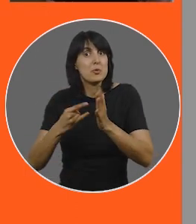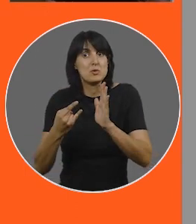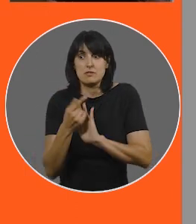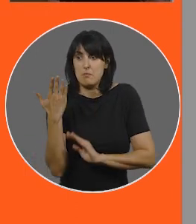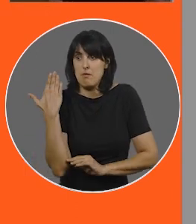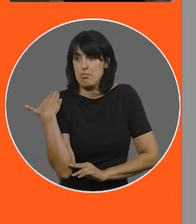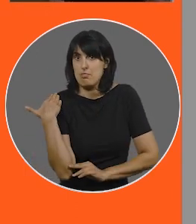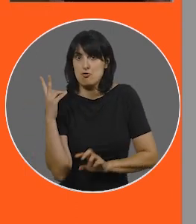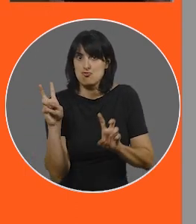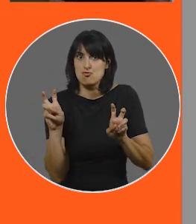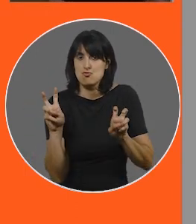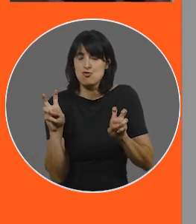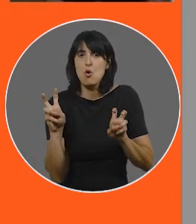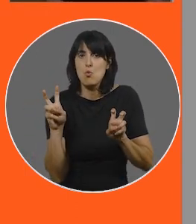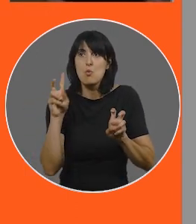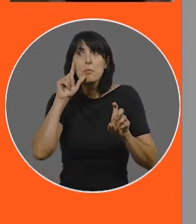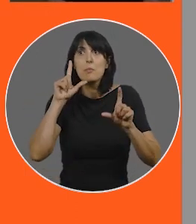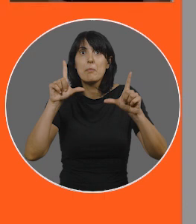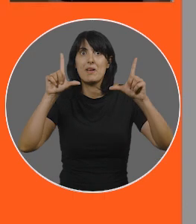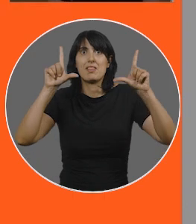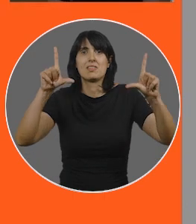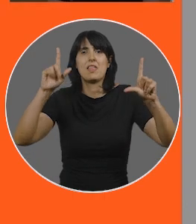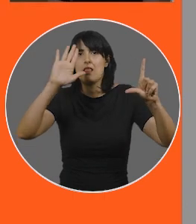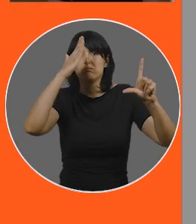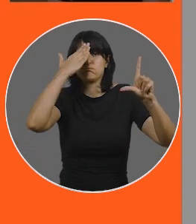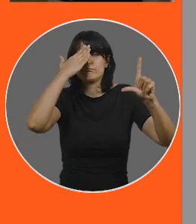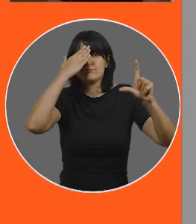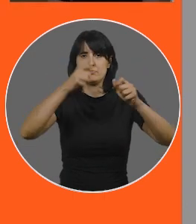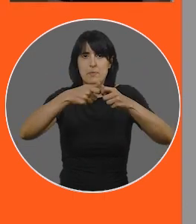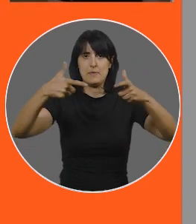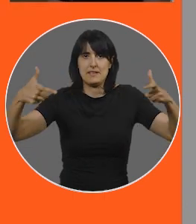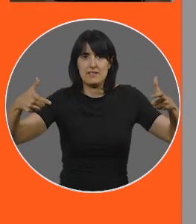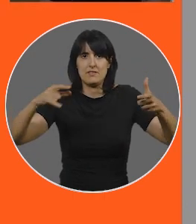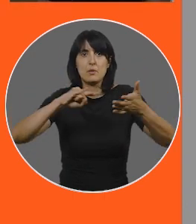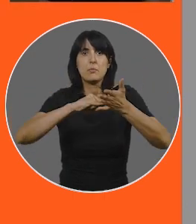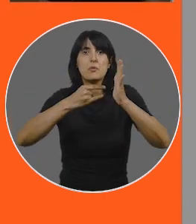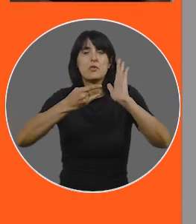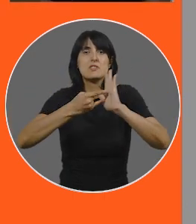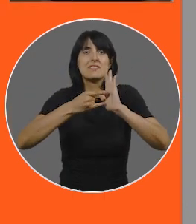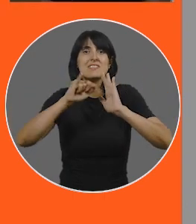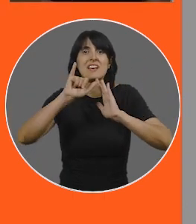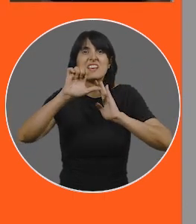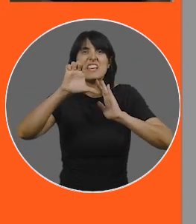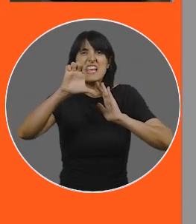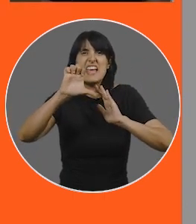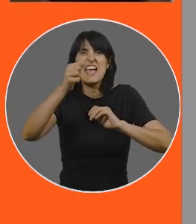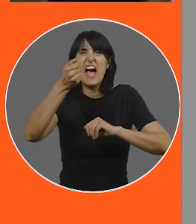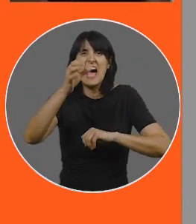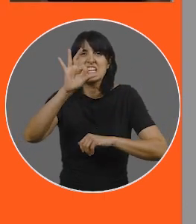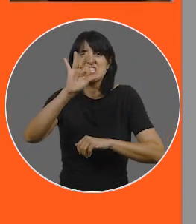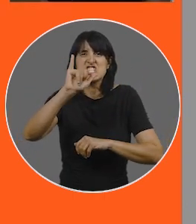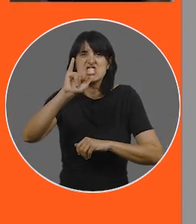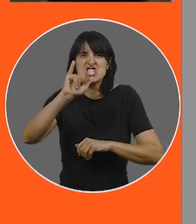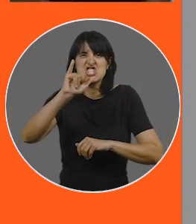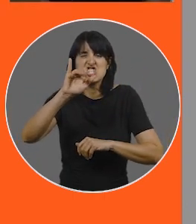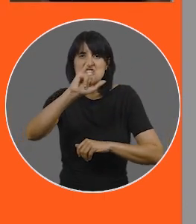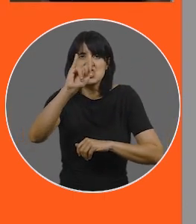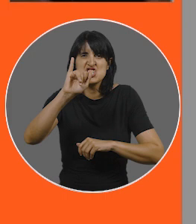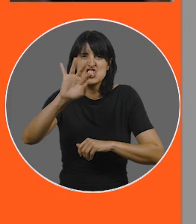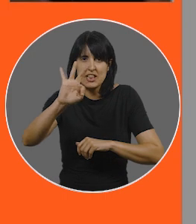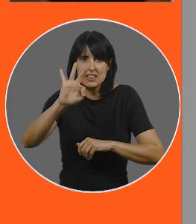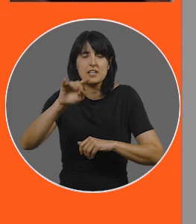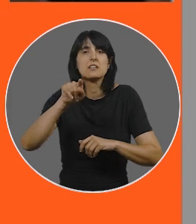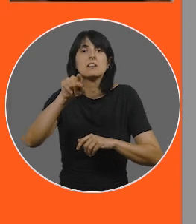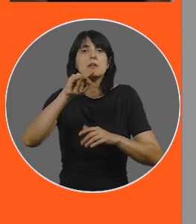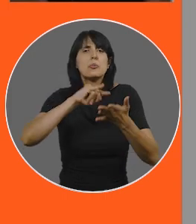projecte més recent, a la pantalla, la pantalla principal de la plataforma del projecte EASIT,